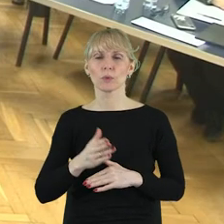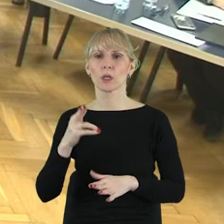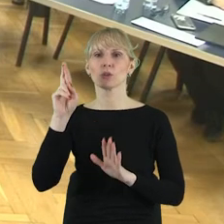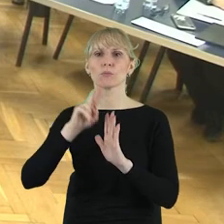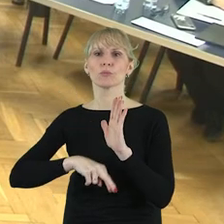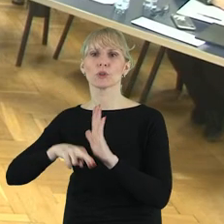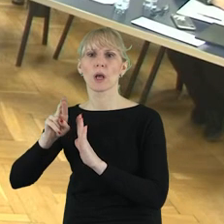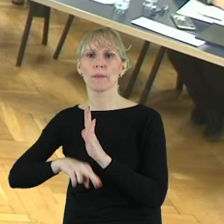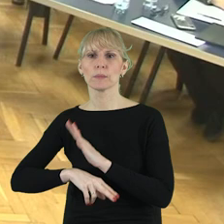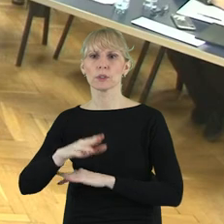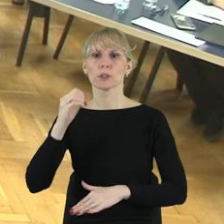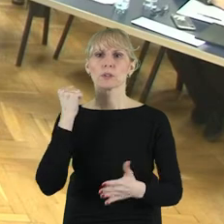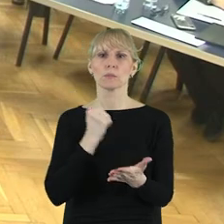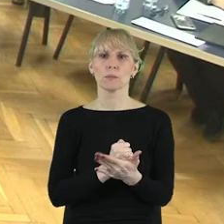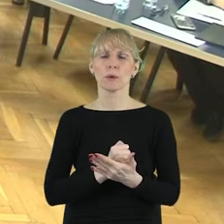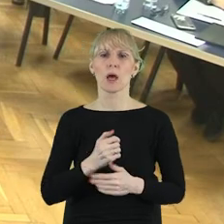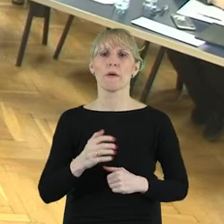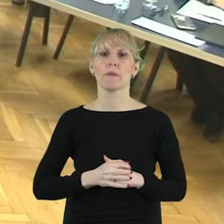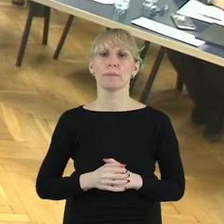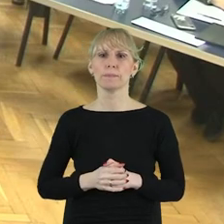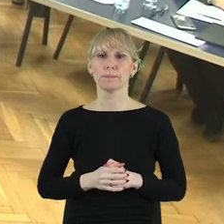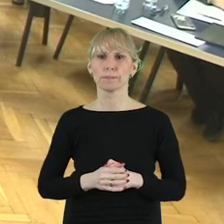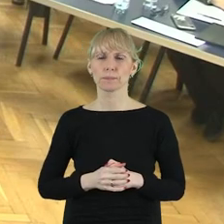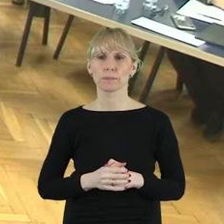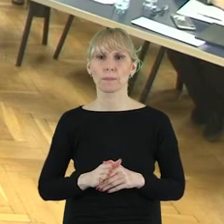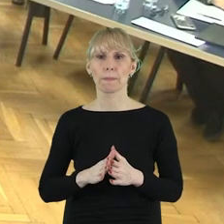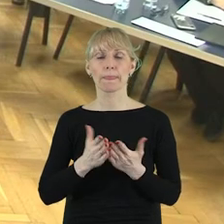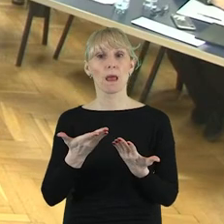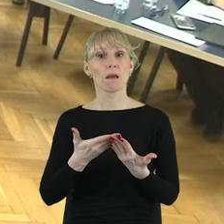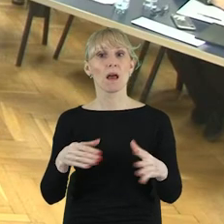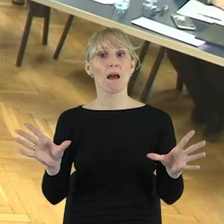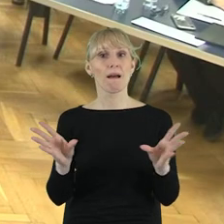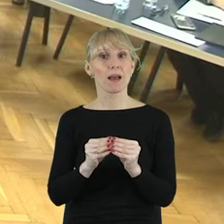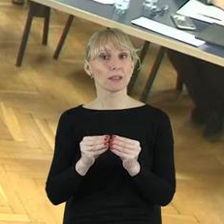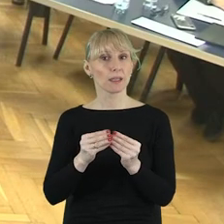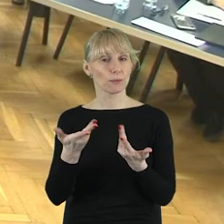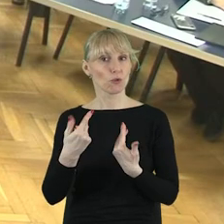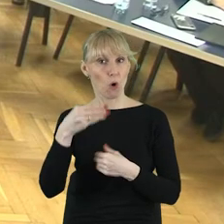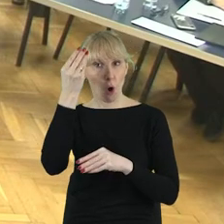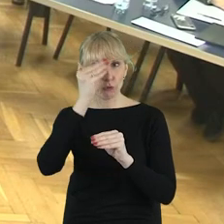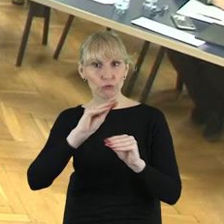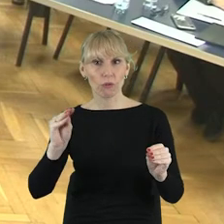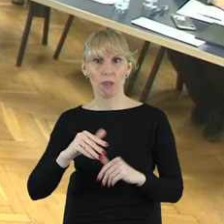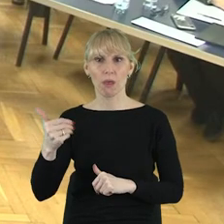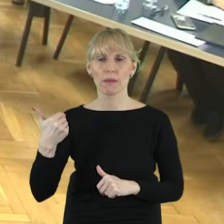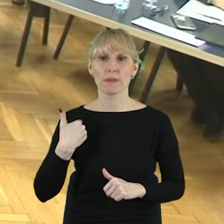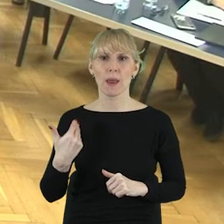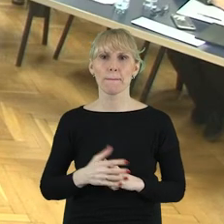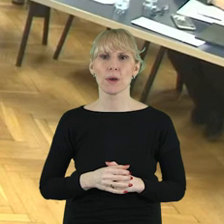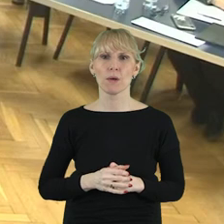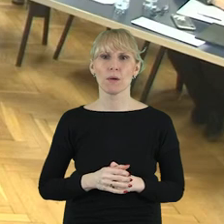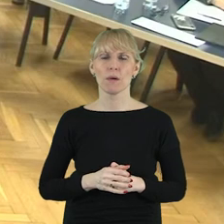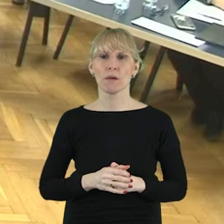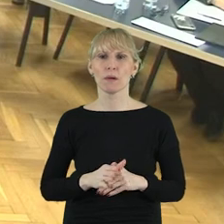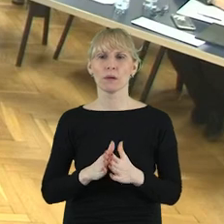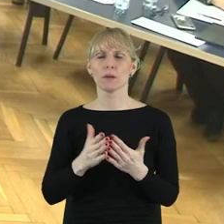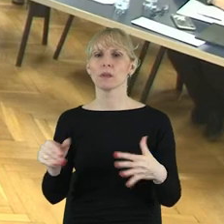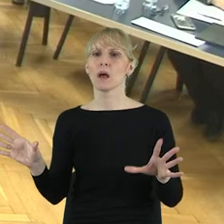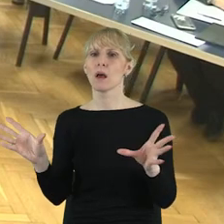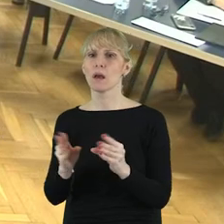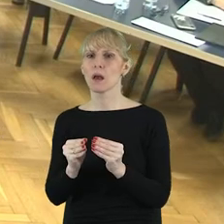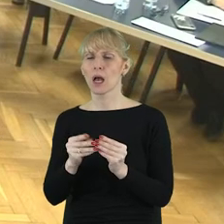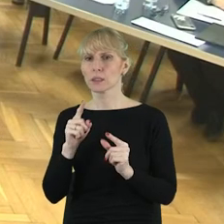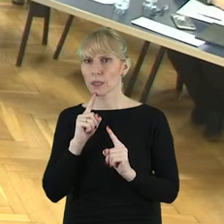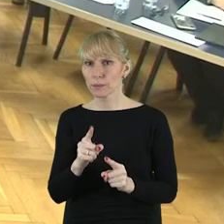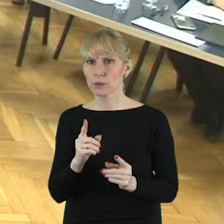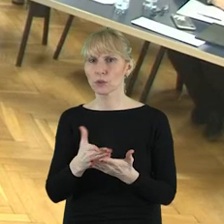przepisy prawa, dokumentacje, wytyczne, zasady wdrażania. Razem się szkoliliśmy i razem konsultowaliśmy i zrozumiałe procedury i